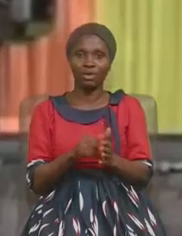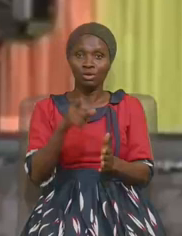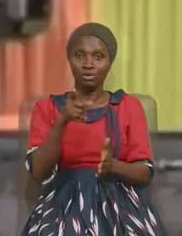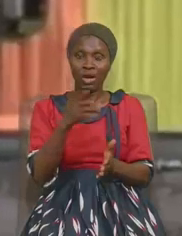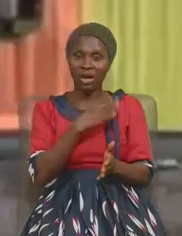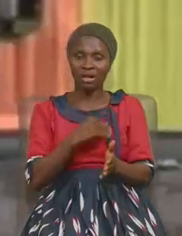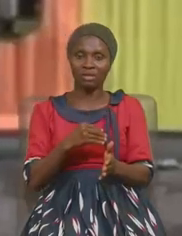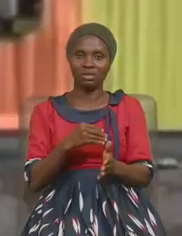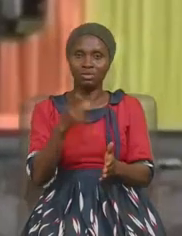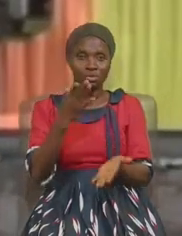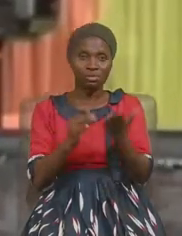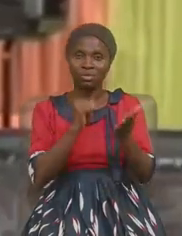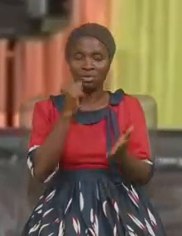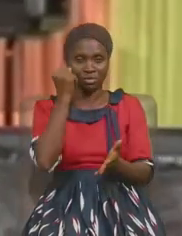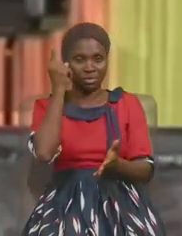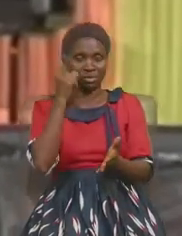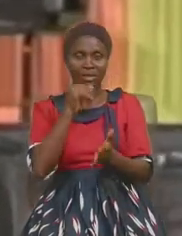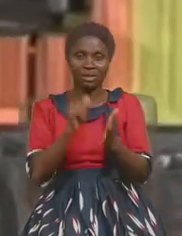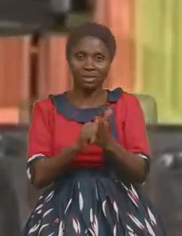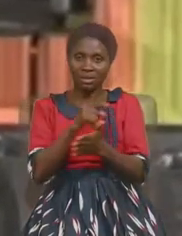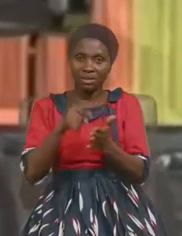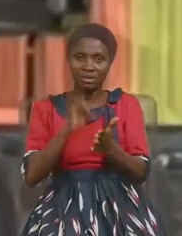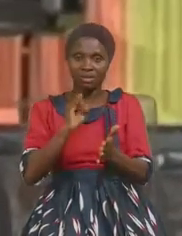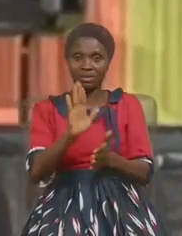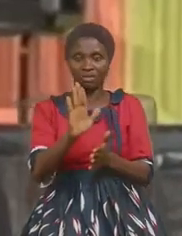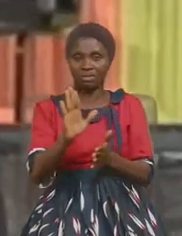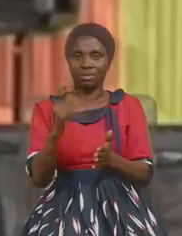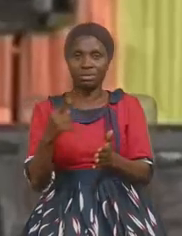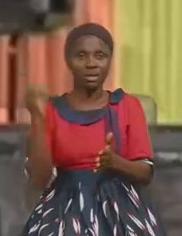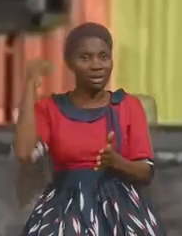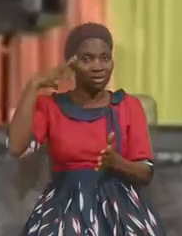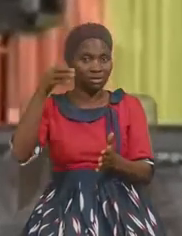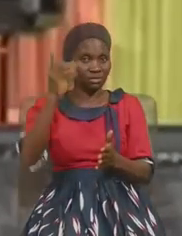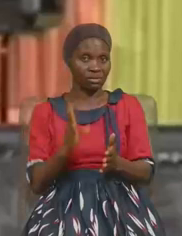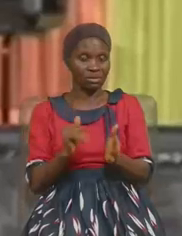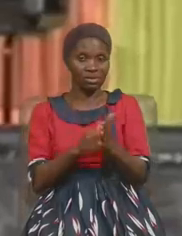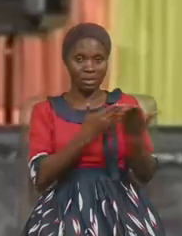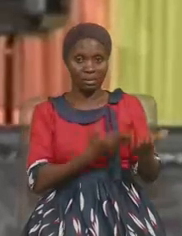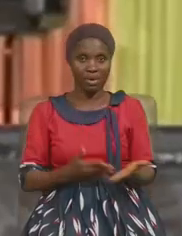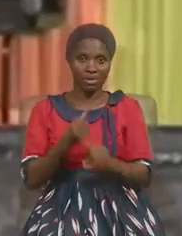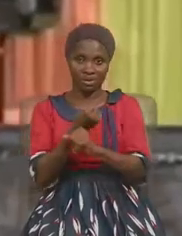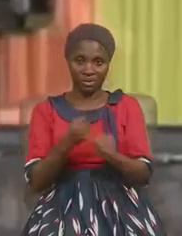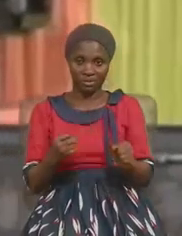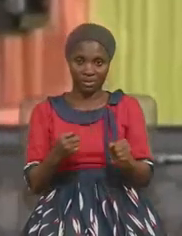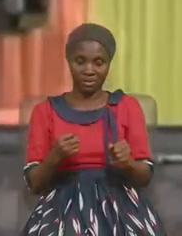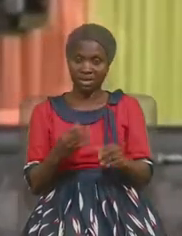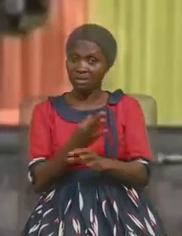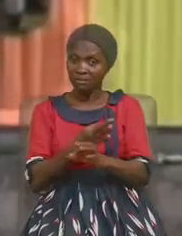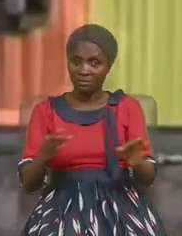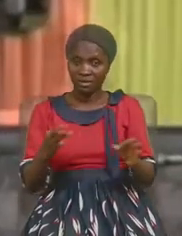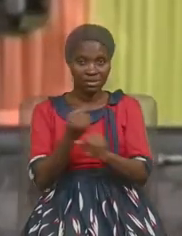toi. La grâce de Dieu, source de salut, le salut